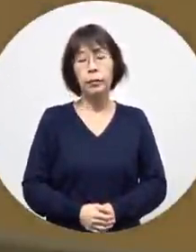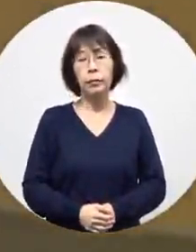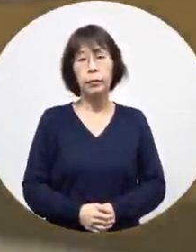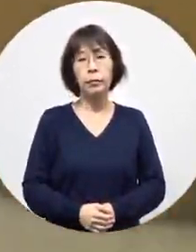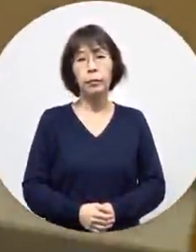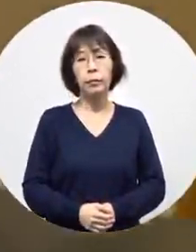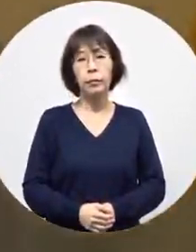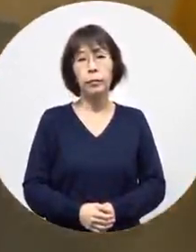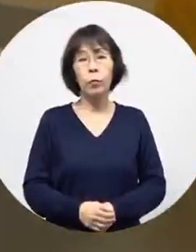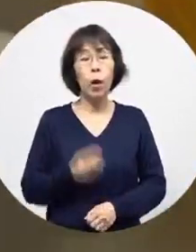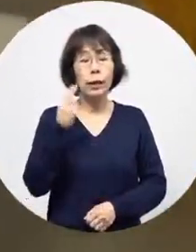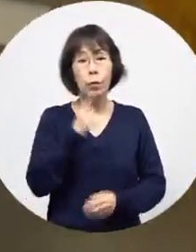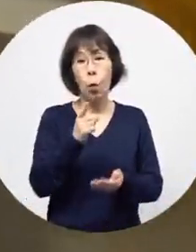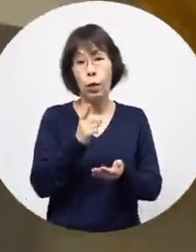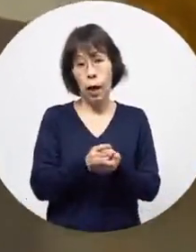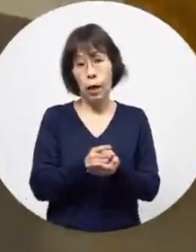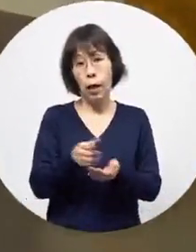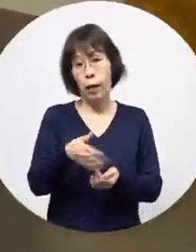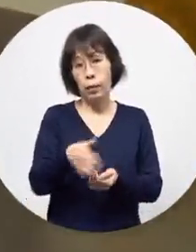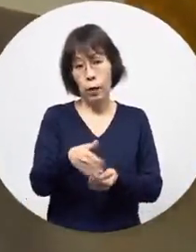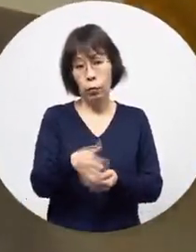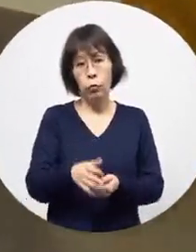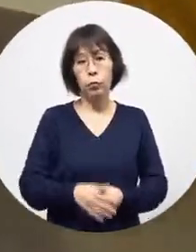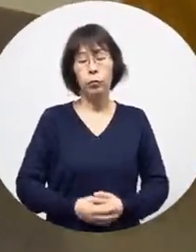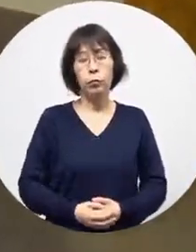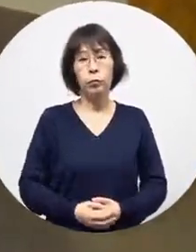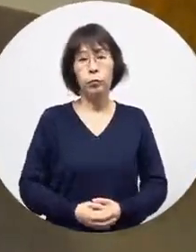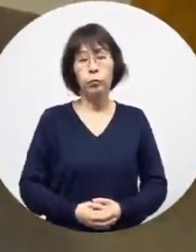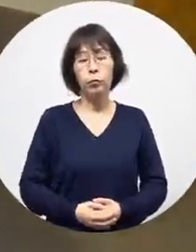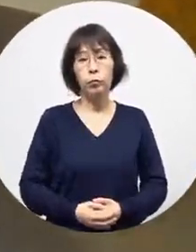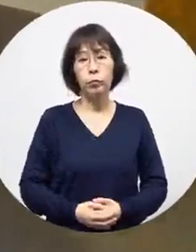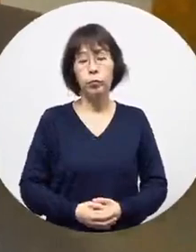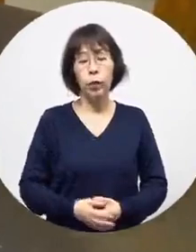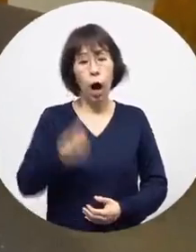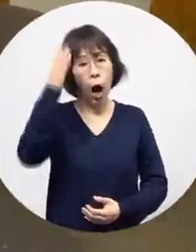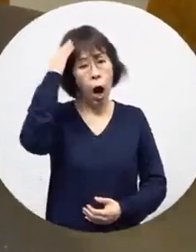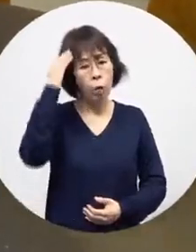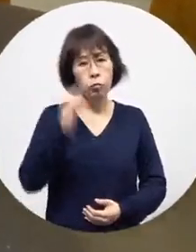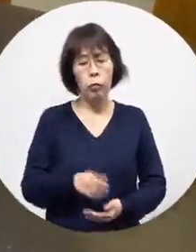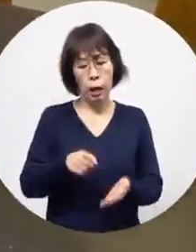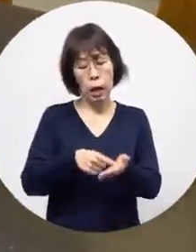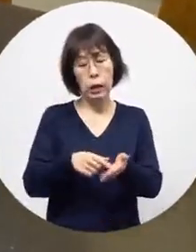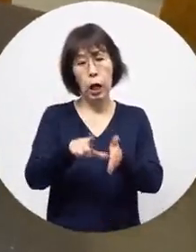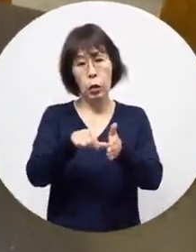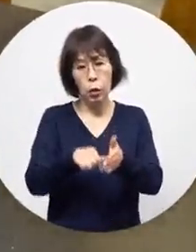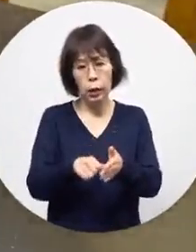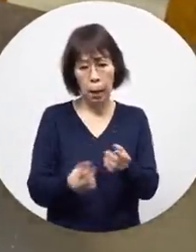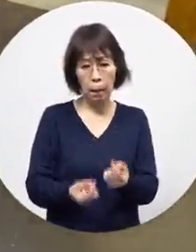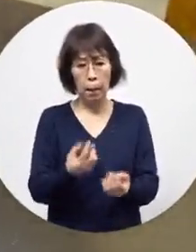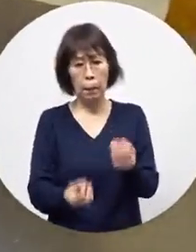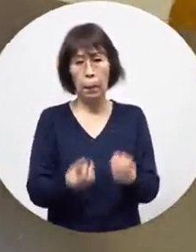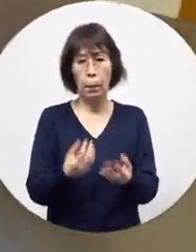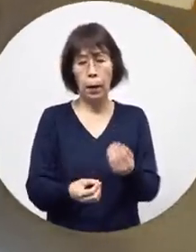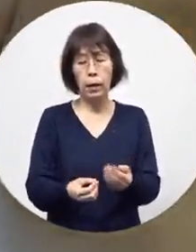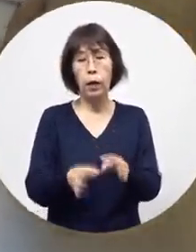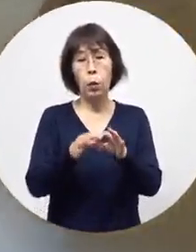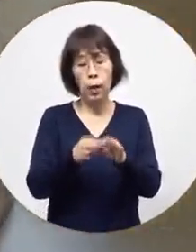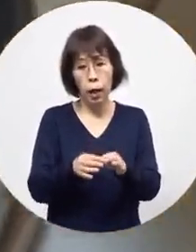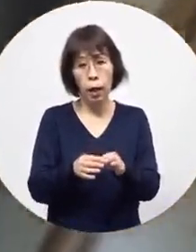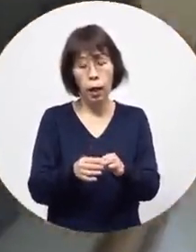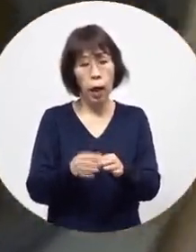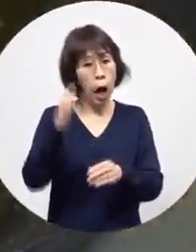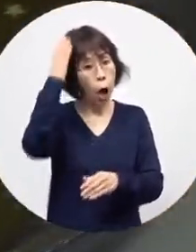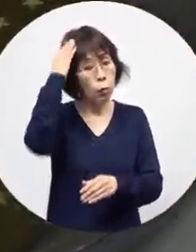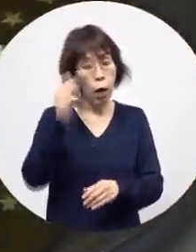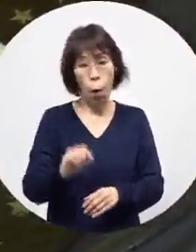里芋だけを焼いて、はい、しまうんですね。 はい、油が少ないと粉チーズが跳ねてしまうので、うん、少し多めにオリーブオイルをひ